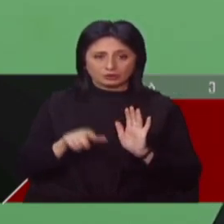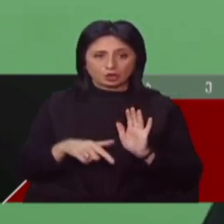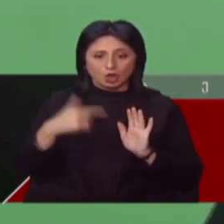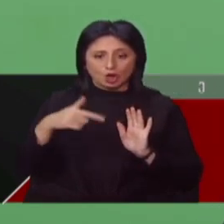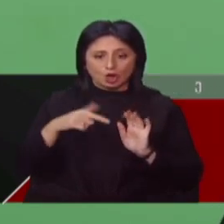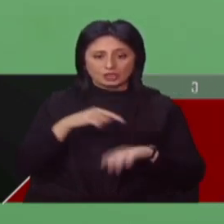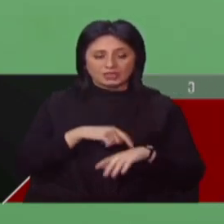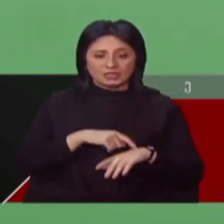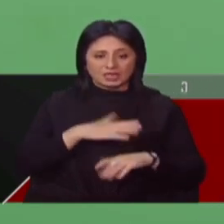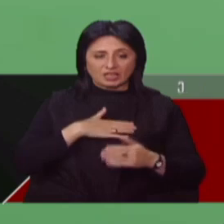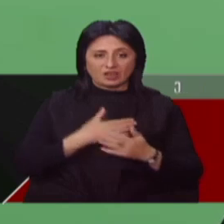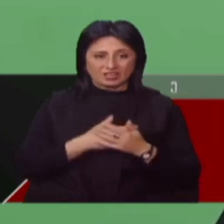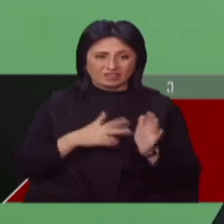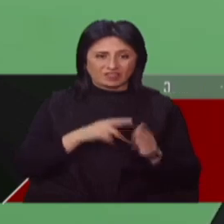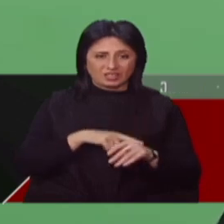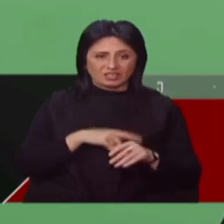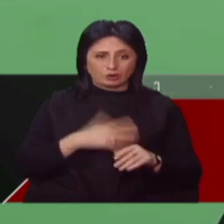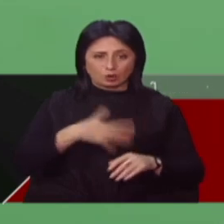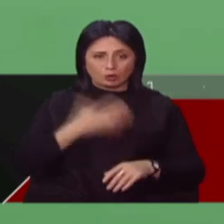20 საათისთვის აქტივობამ შეადგინა